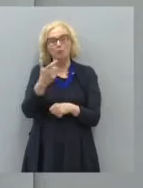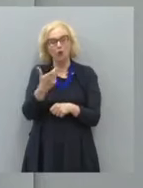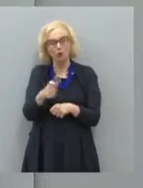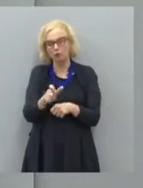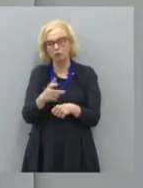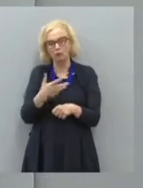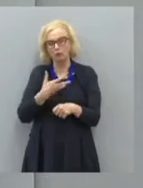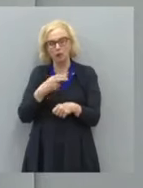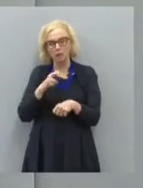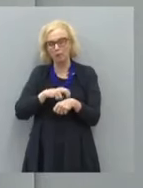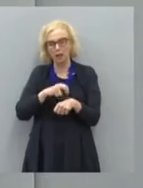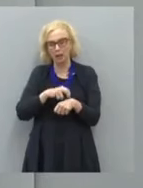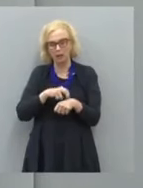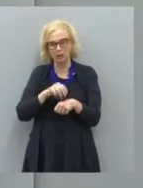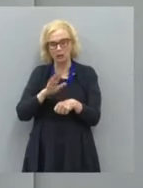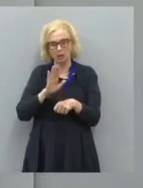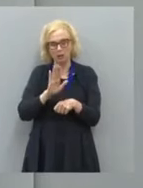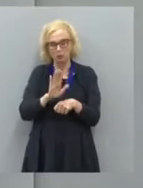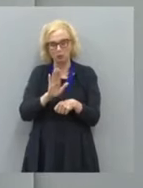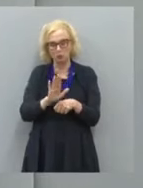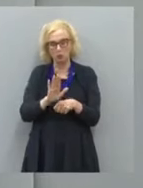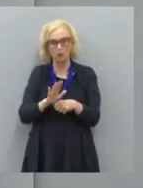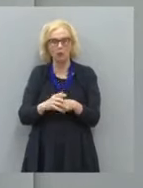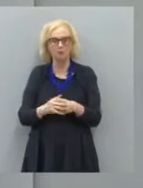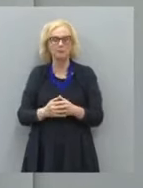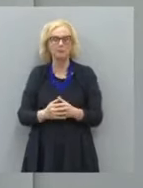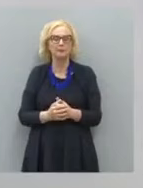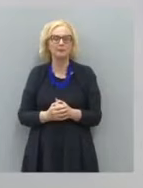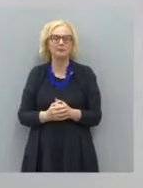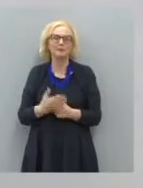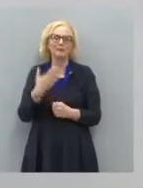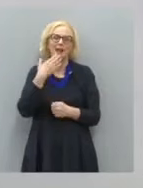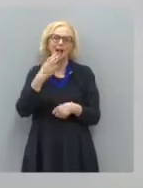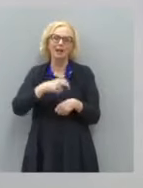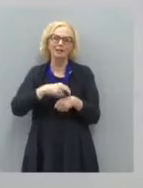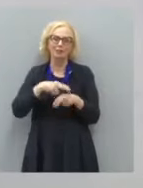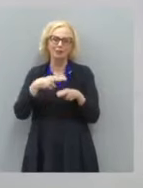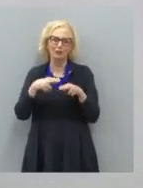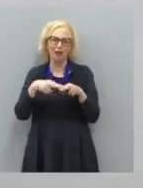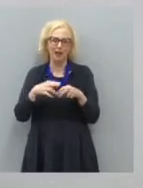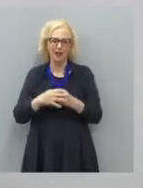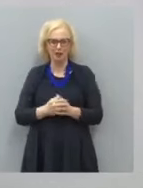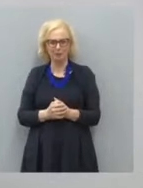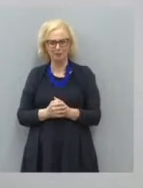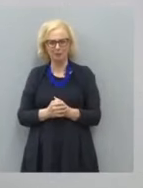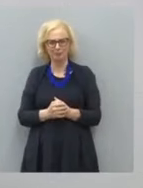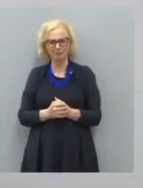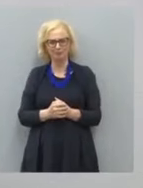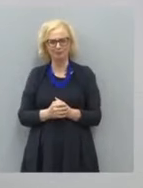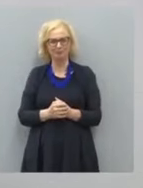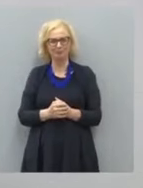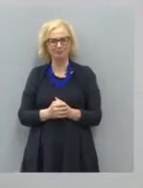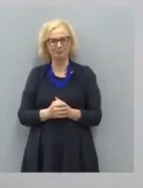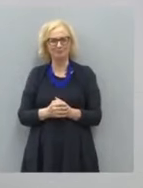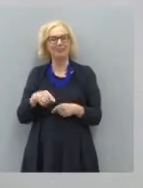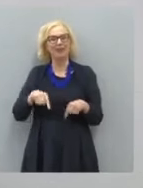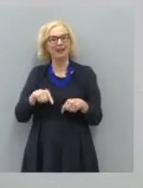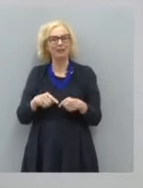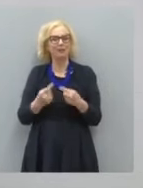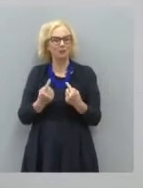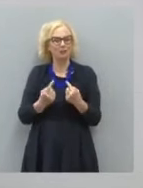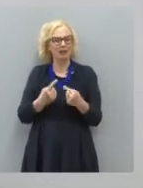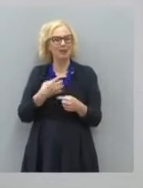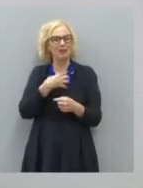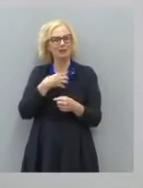non sono comunque collegate al covi grazie a dottor ferro allora in attesa di concludere con la segnana questo